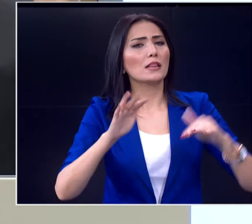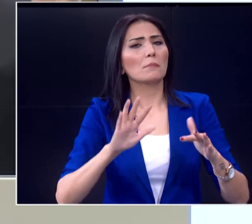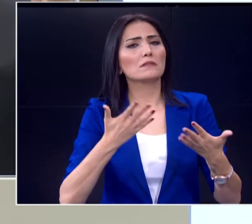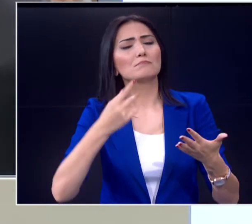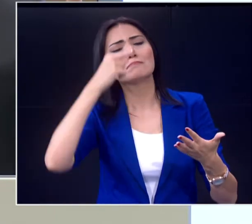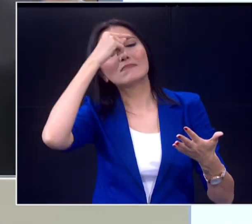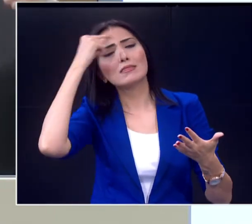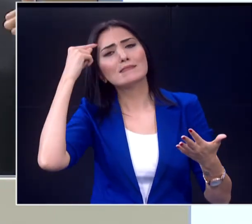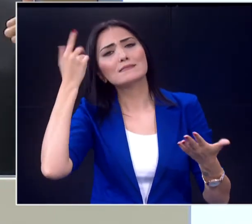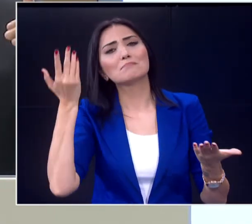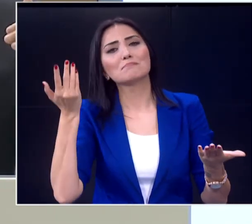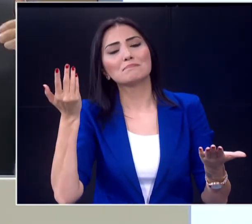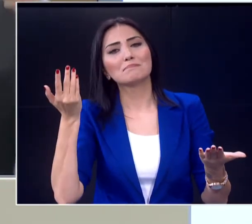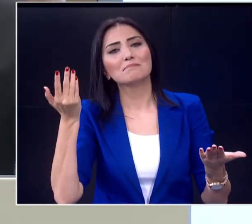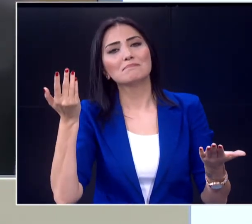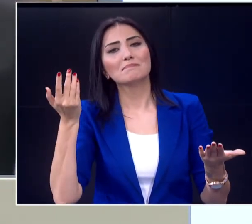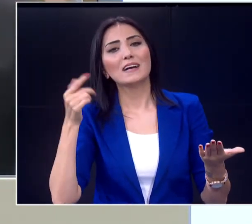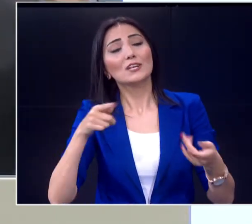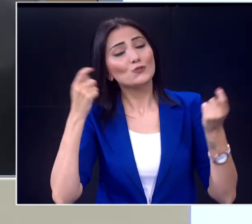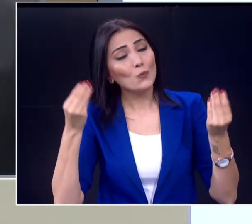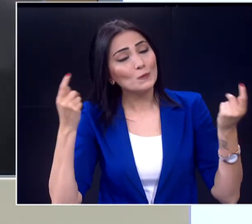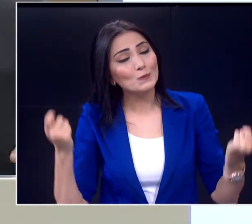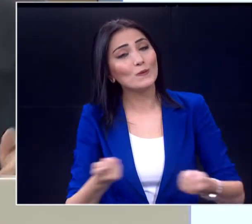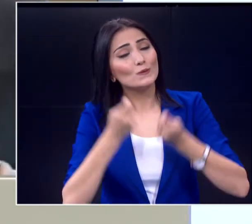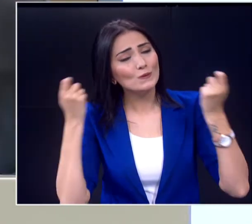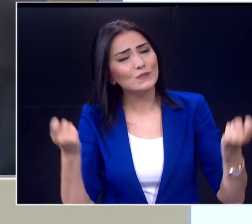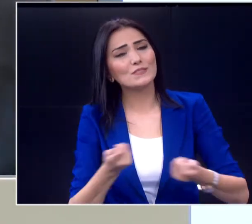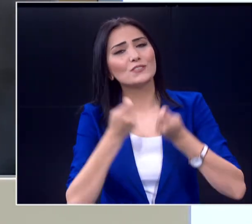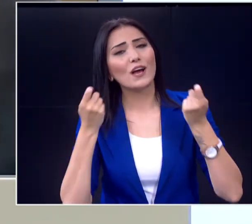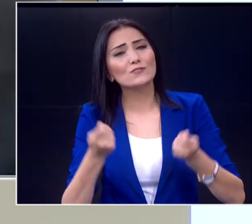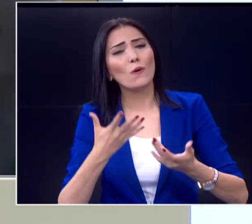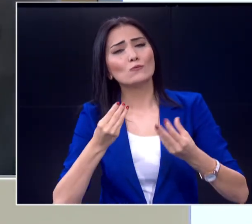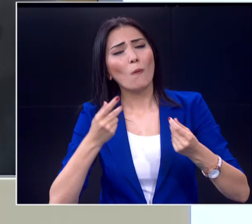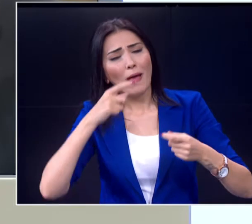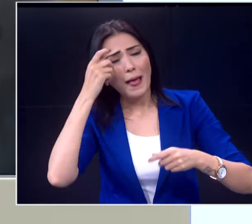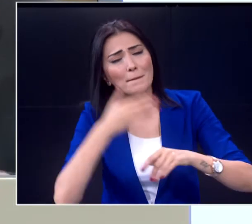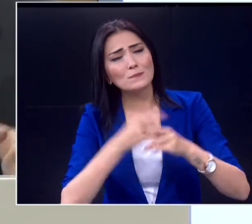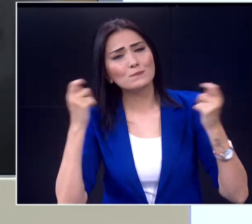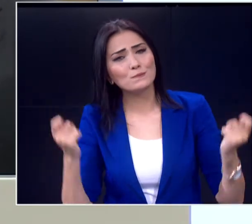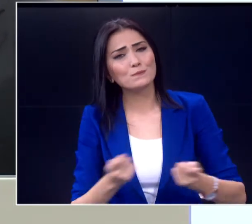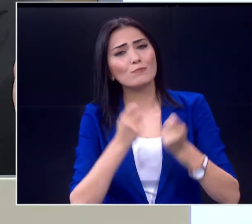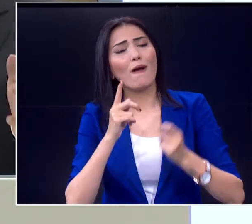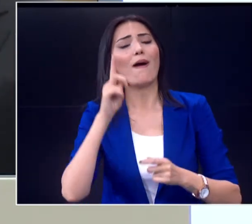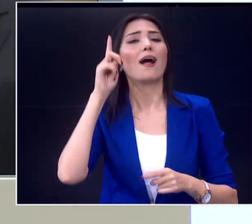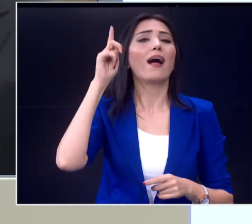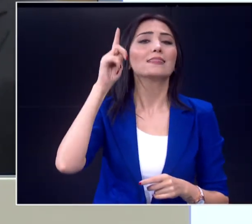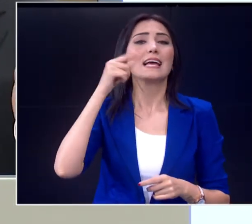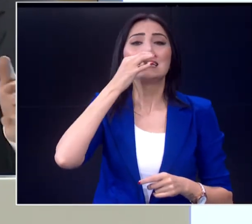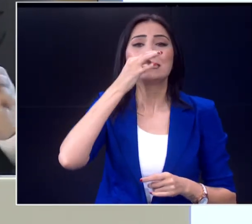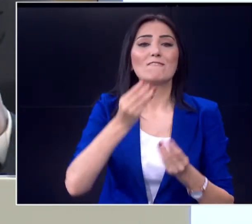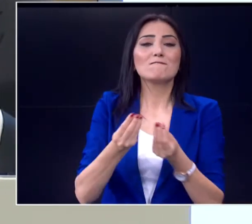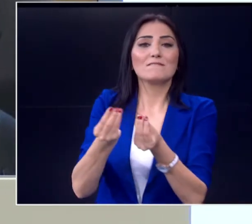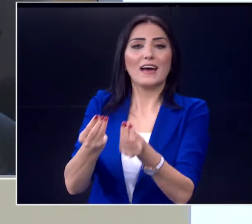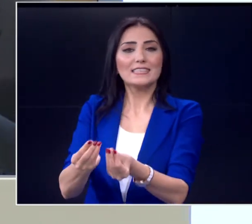Nasip ayrı ama çalışacaksın, çabalayacaksın, gayret edeceksin. Mevlam nasip